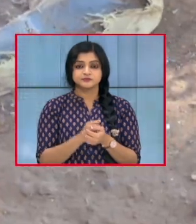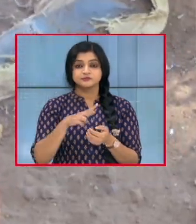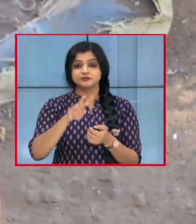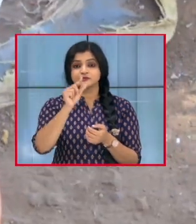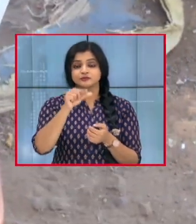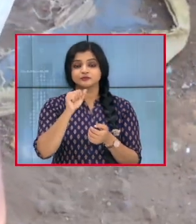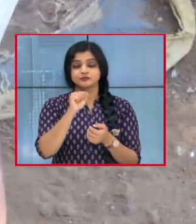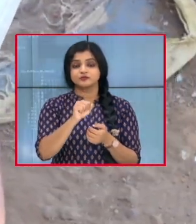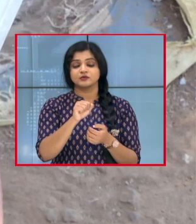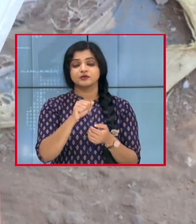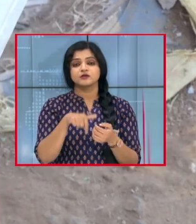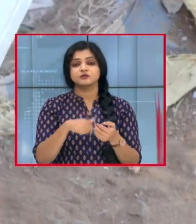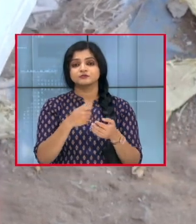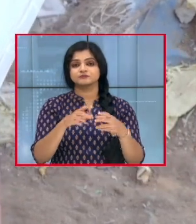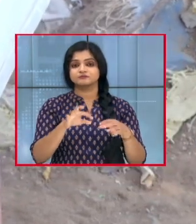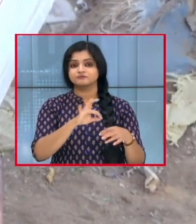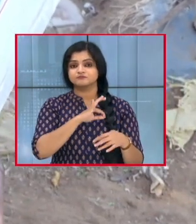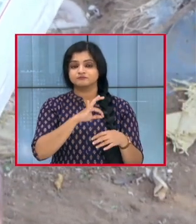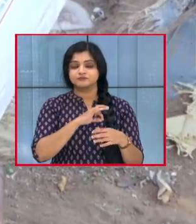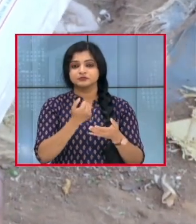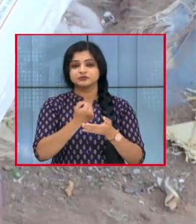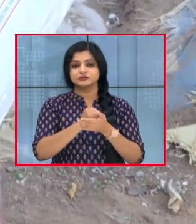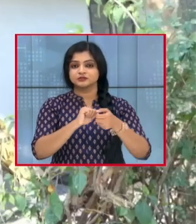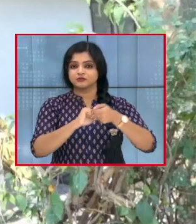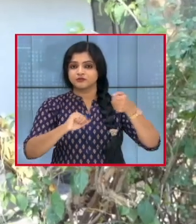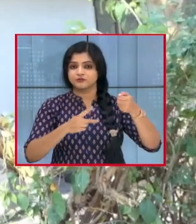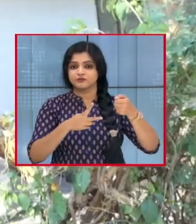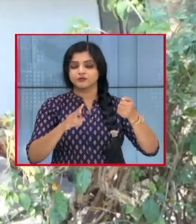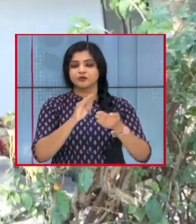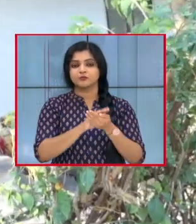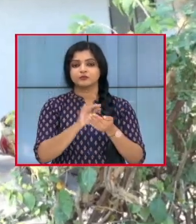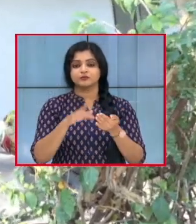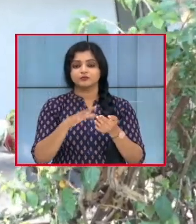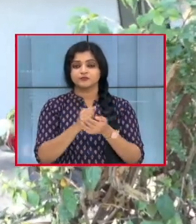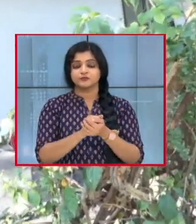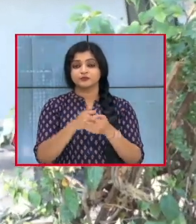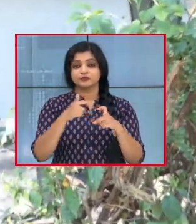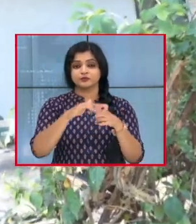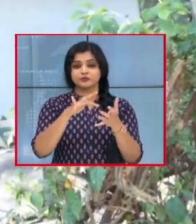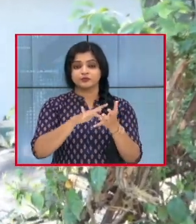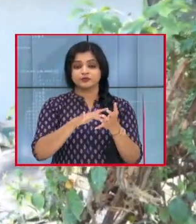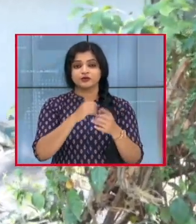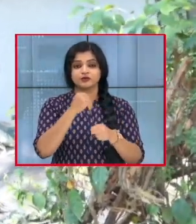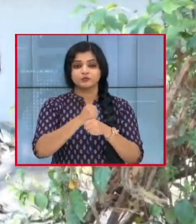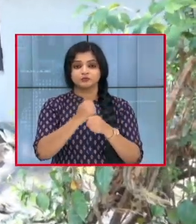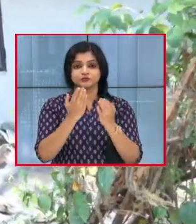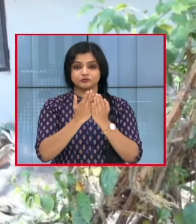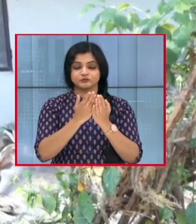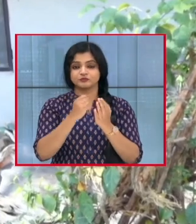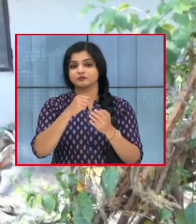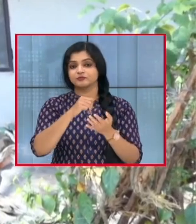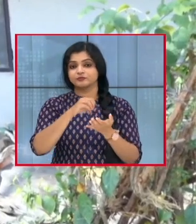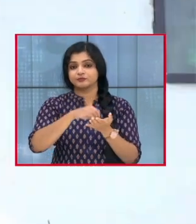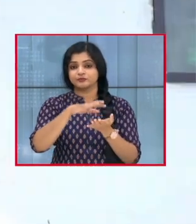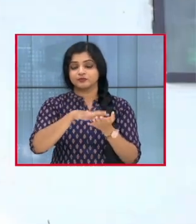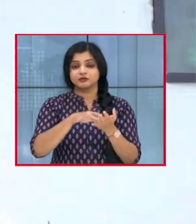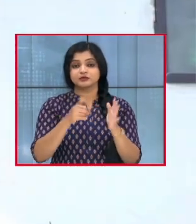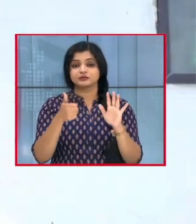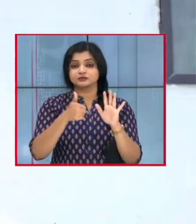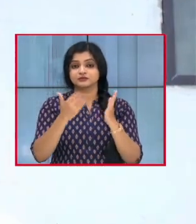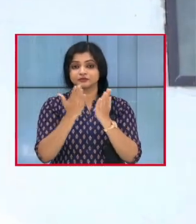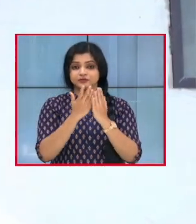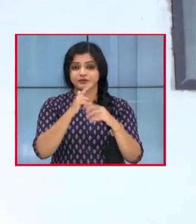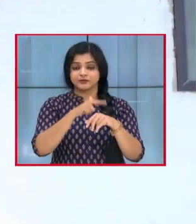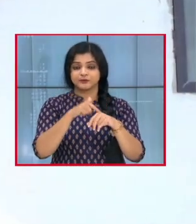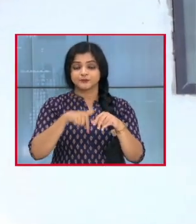വസന്തന്റെ കൈമുതൽ ഈ കാണുന്ന മെഡലുകളും സർട്ടിഫിക്കറ്റുകളുമാണ്. എരുമപ്പെട്ടി സർക്കാർ സ്കൂൾ ഗ്രൗണ്ടിൽ നിന്ന് 6-ാം ക്ലാസ്സിൽ പഠിക്കുമ്പോഴാണ്